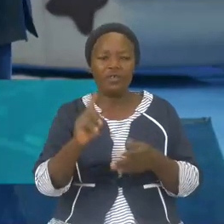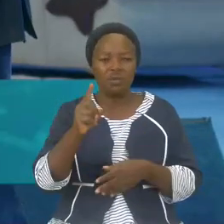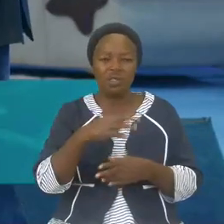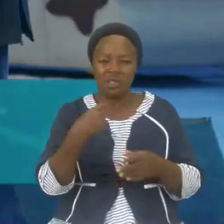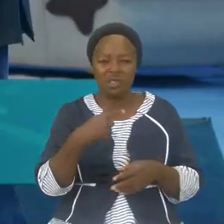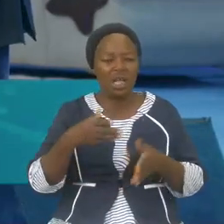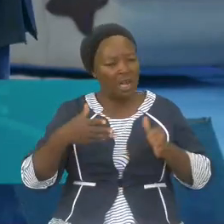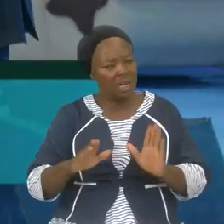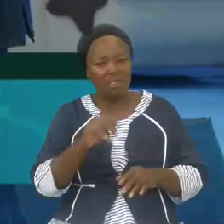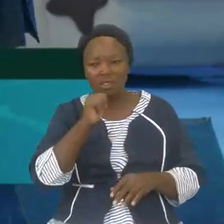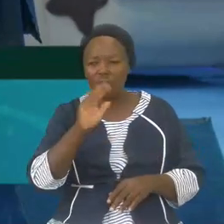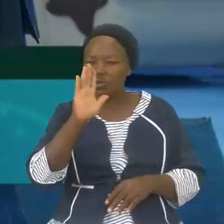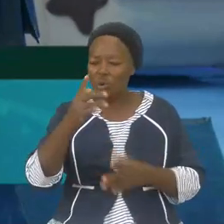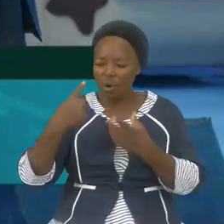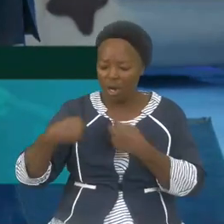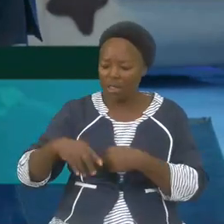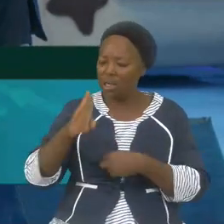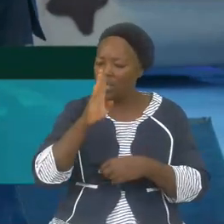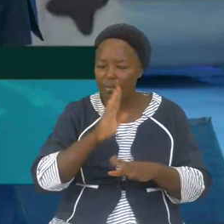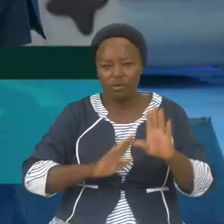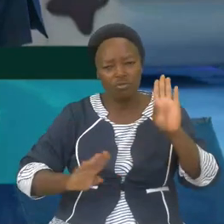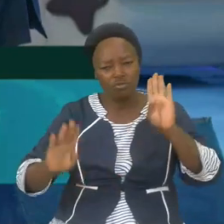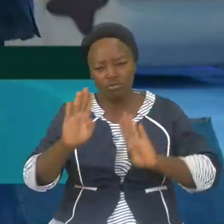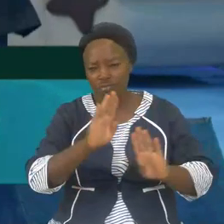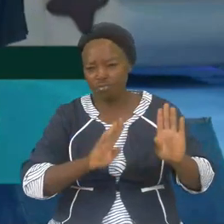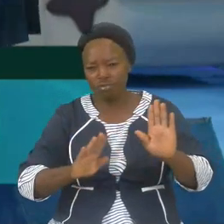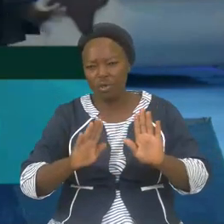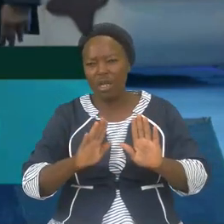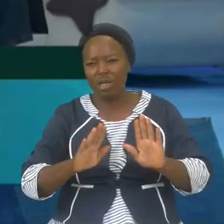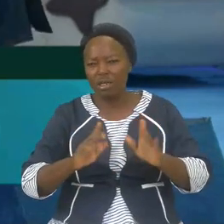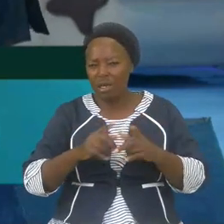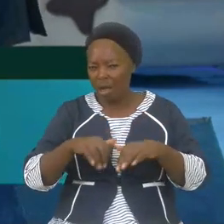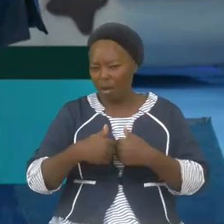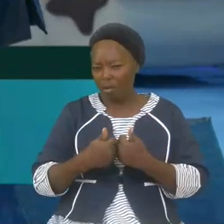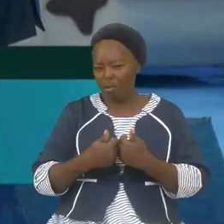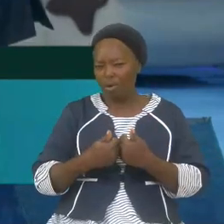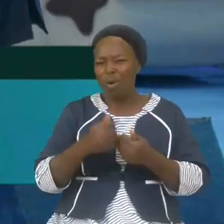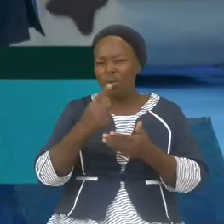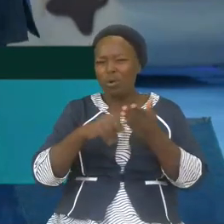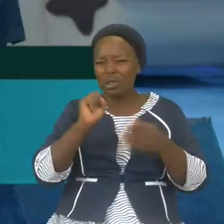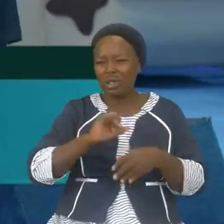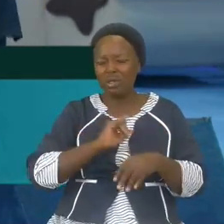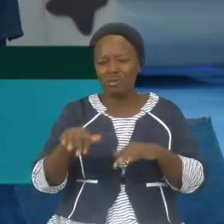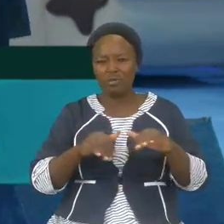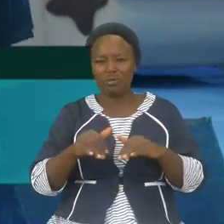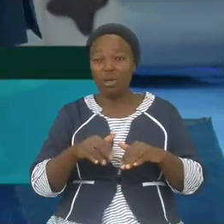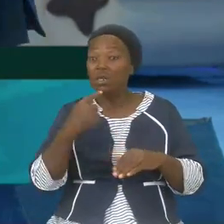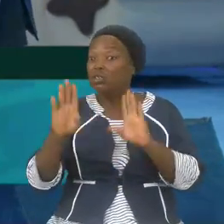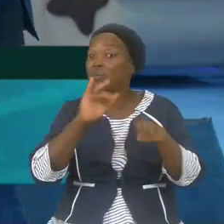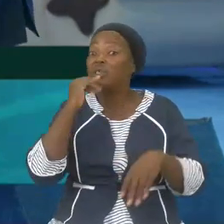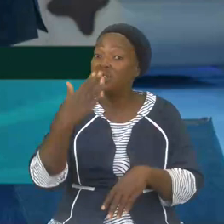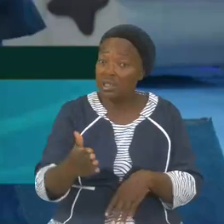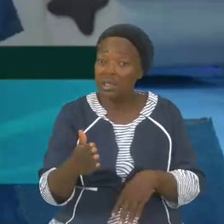Que votre corps ne se trouble point. Comment? Qu'est-ce que je dois faire? Le problème est là. Le